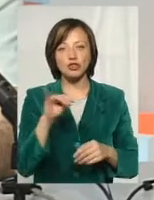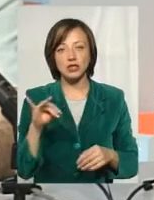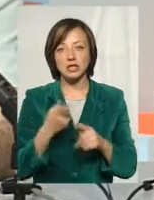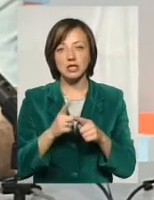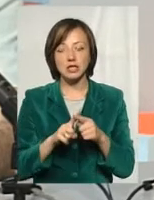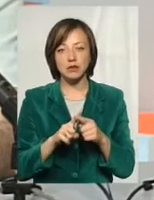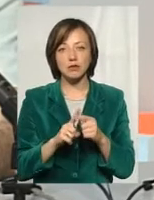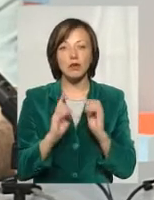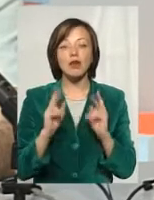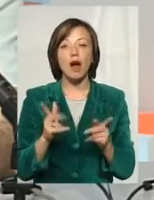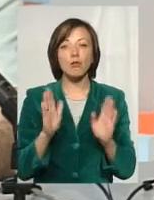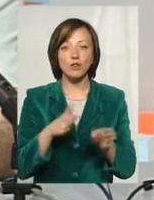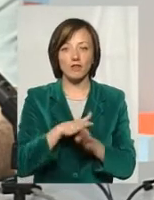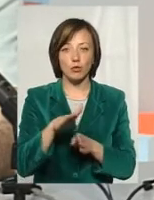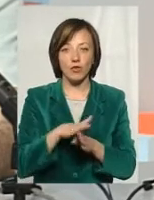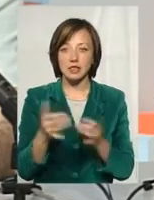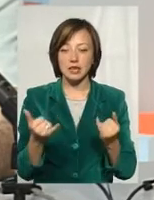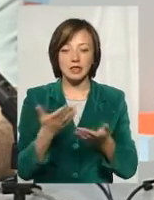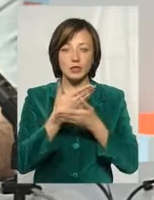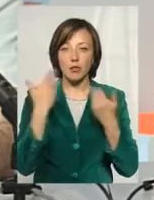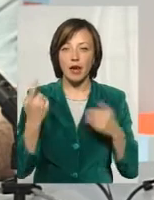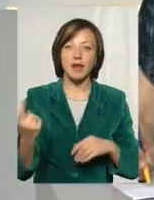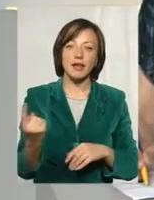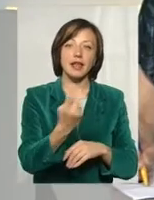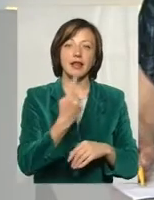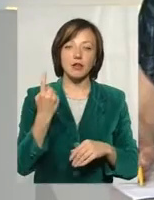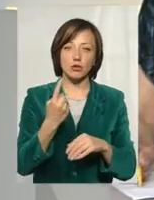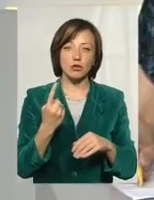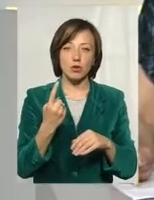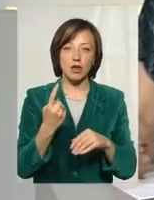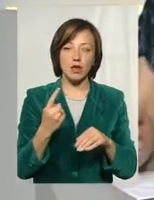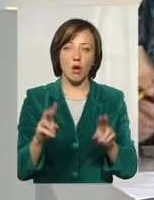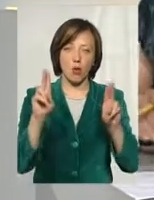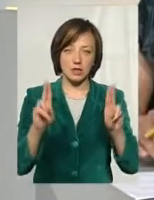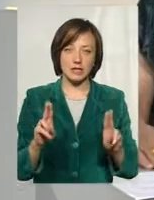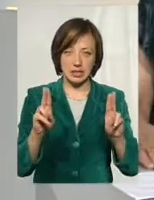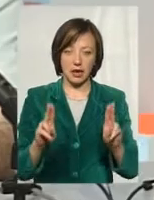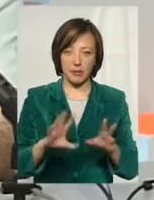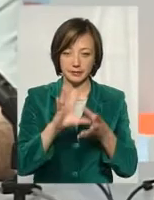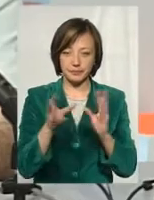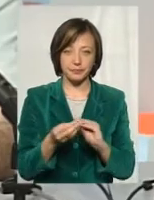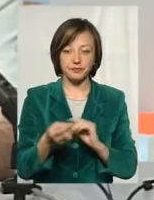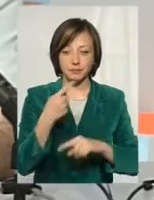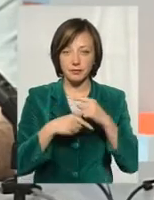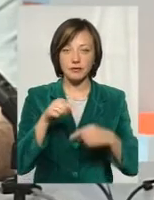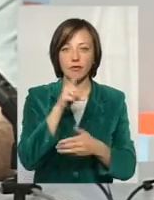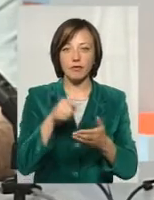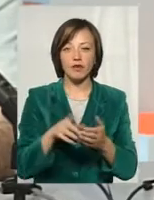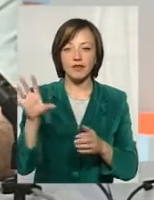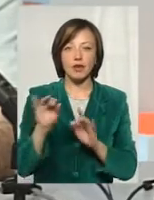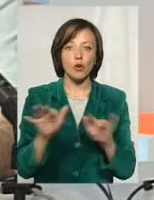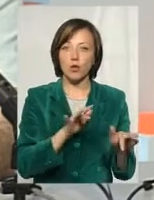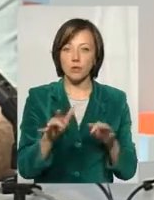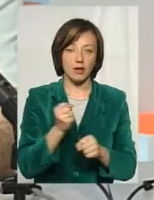цей орган? Як буде це відбуватися? Зараз немає єдиної концепції взагалі. Знову ж таки, ми вертаємося до того питання, що всі кроки, всі